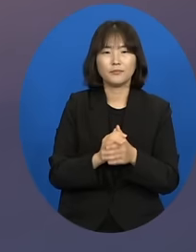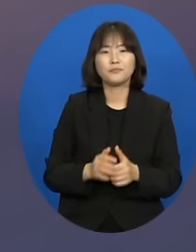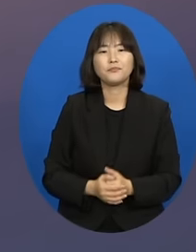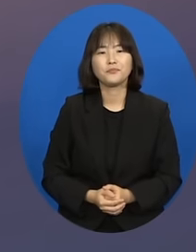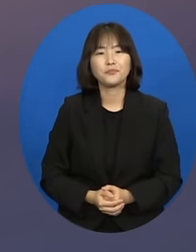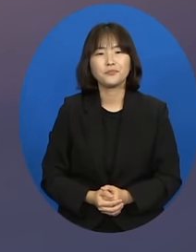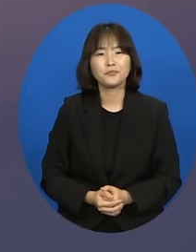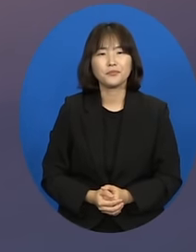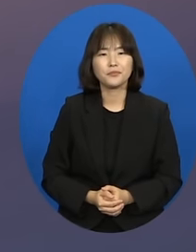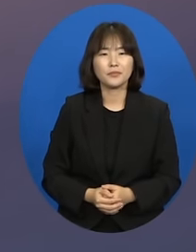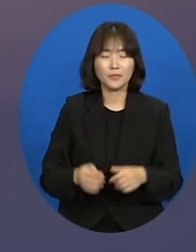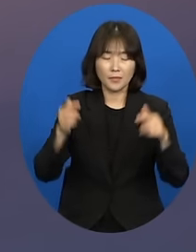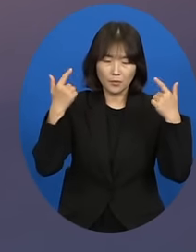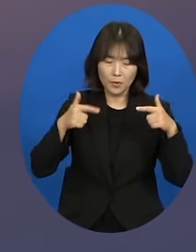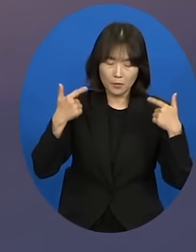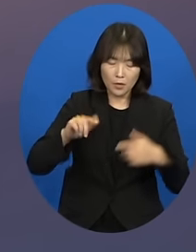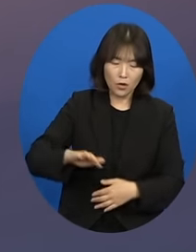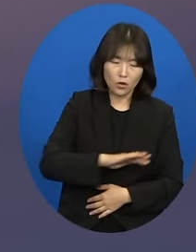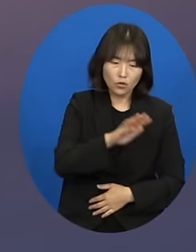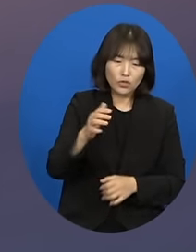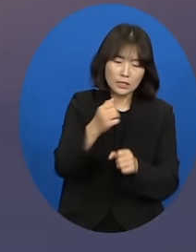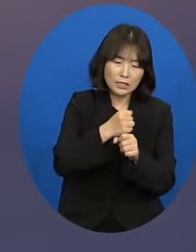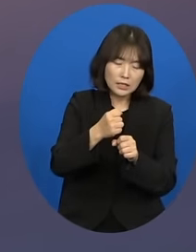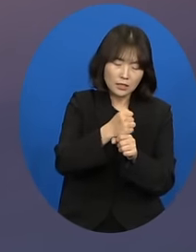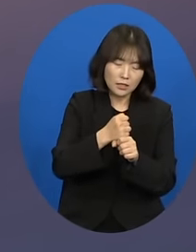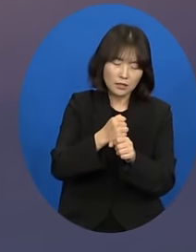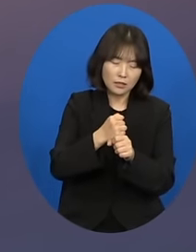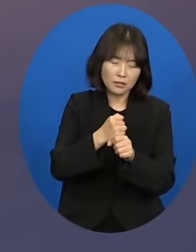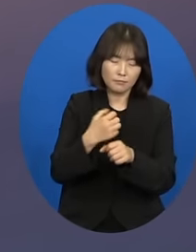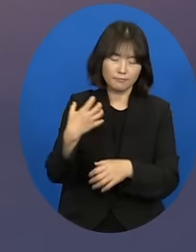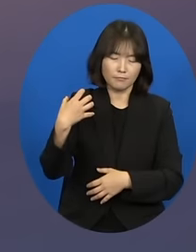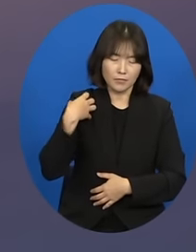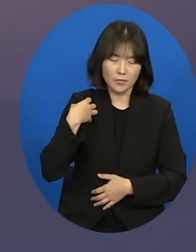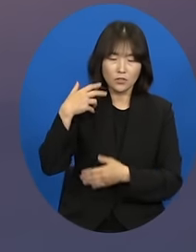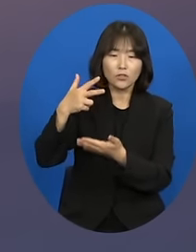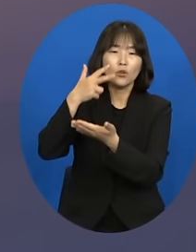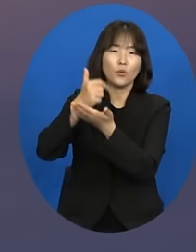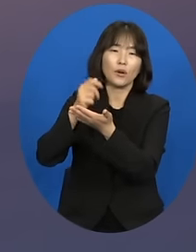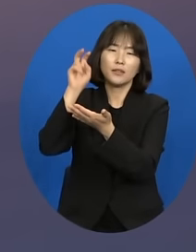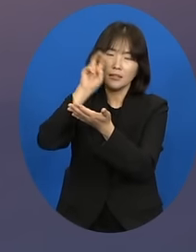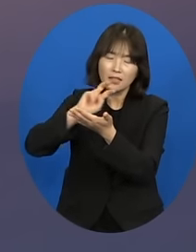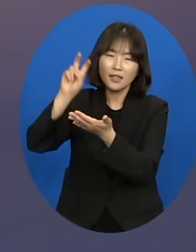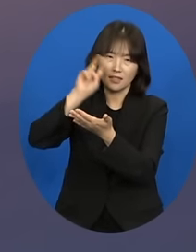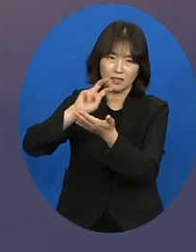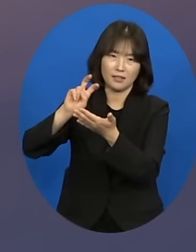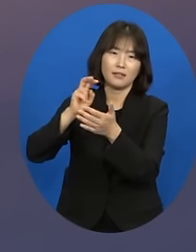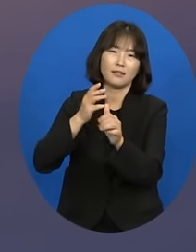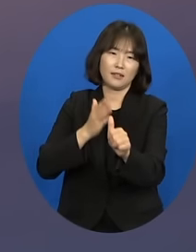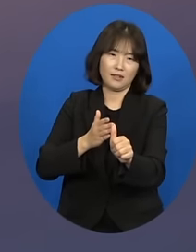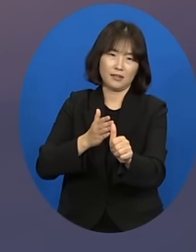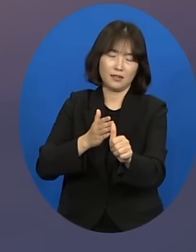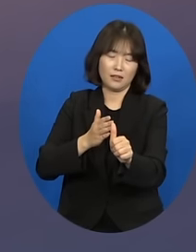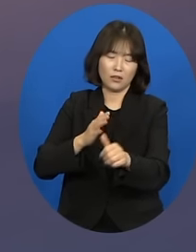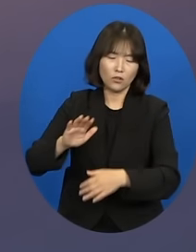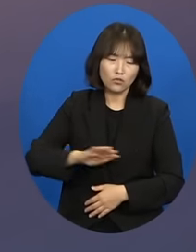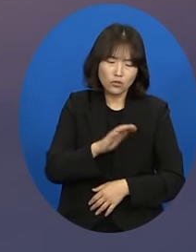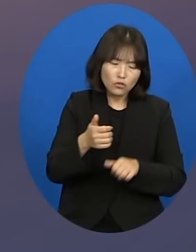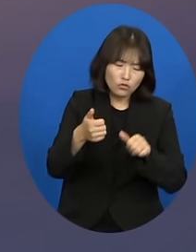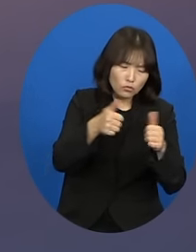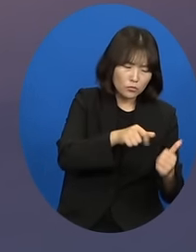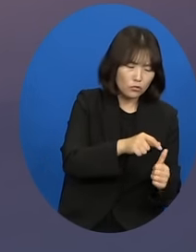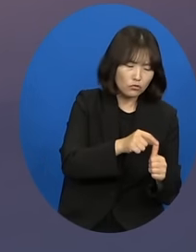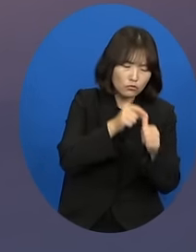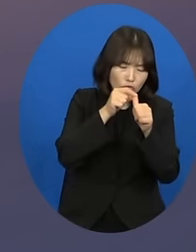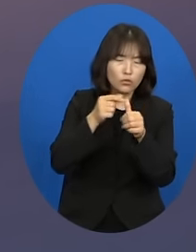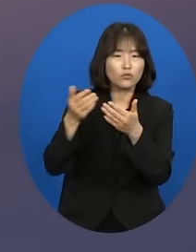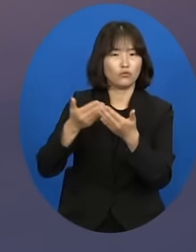날마다 우리의 짐을 지시는 여호와를 찬송할지어다. 그는 우리를 죽음에서 구원해 주시는 분이시다. 여러분